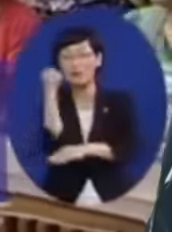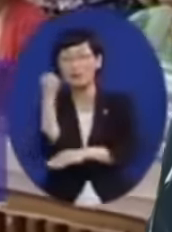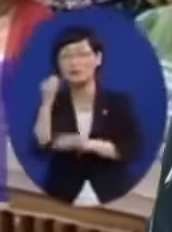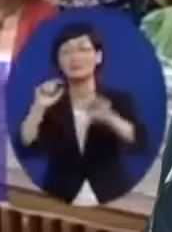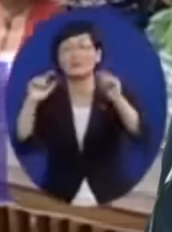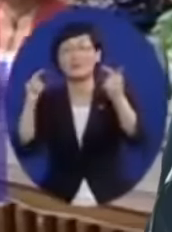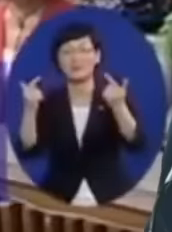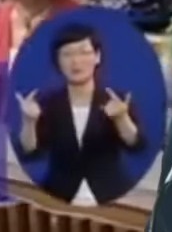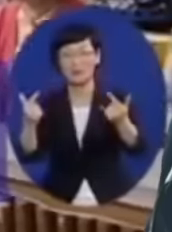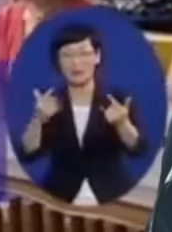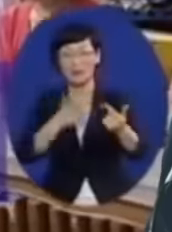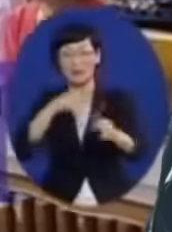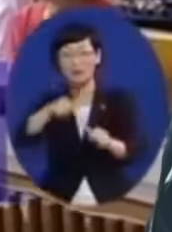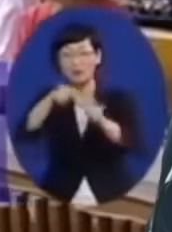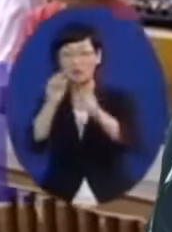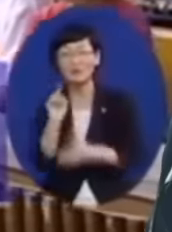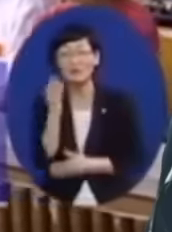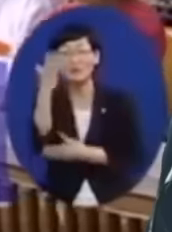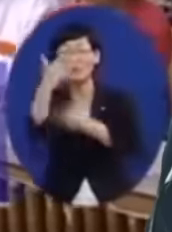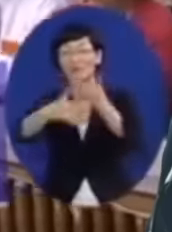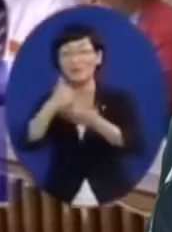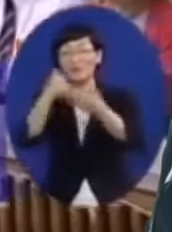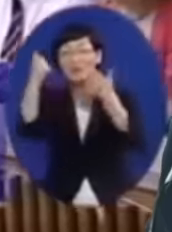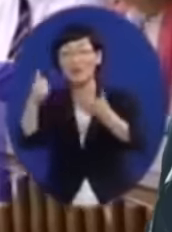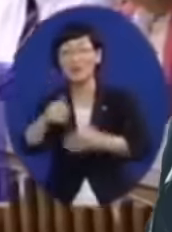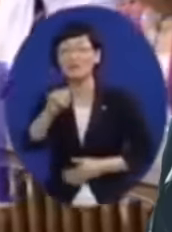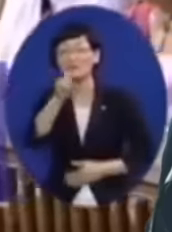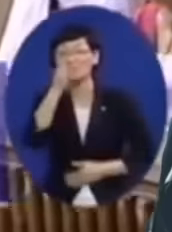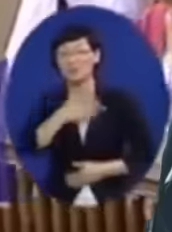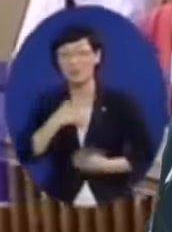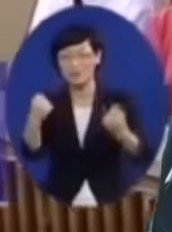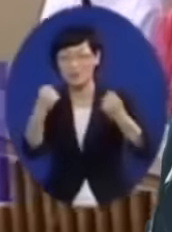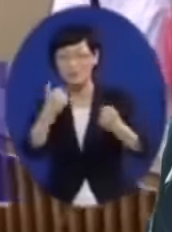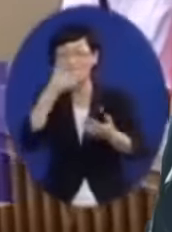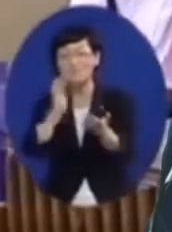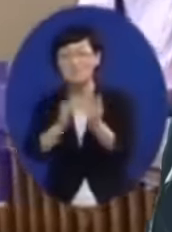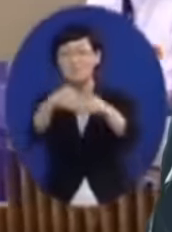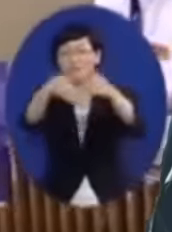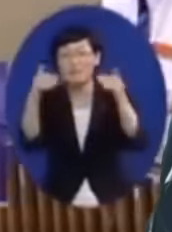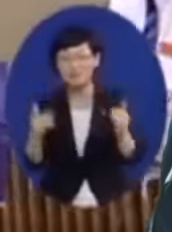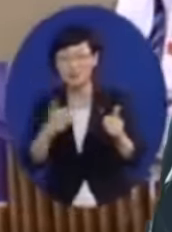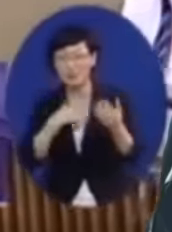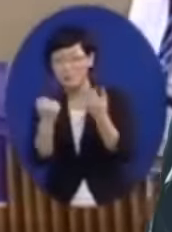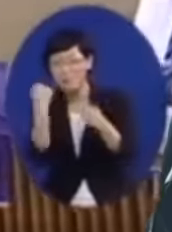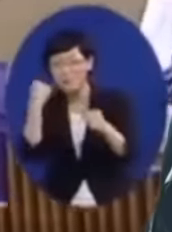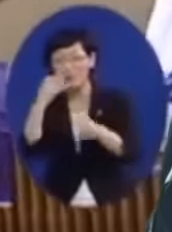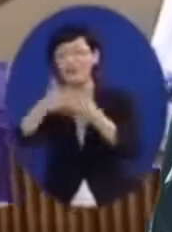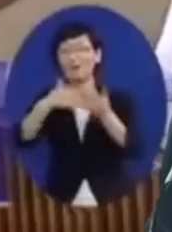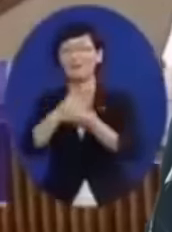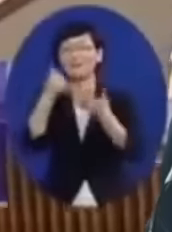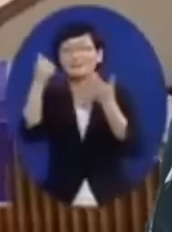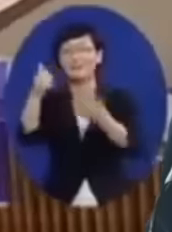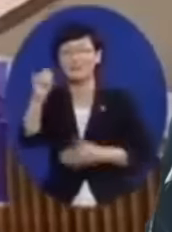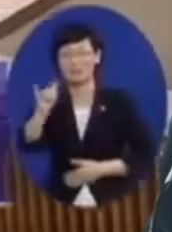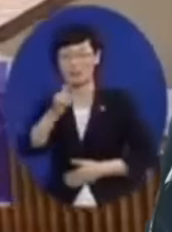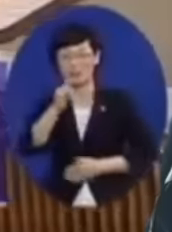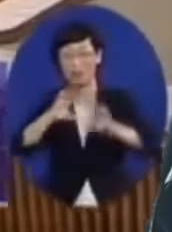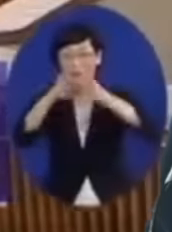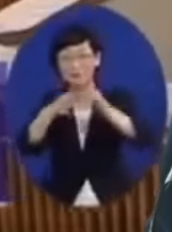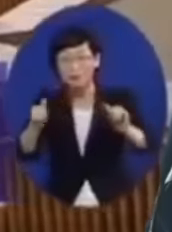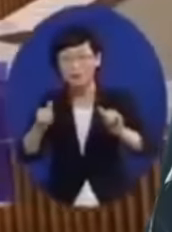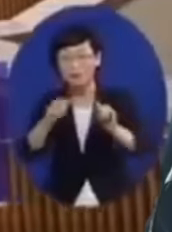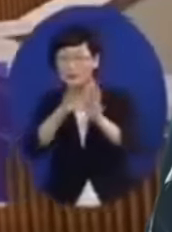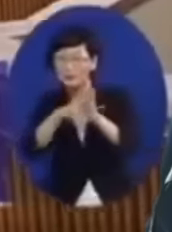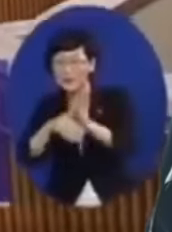아니하리로다. 나의 구원과 영광이 하나님께 있음이여 내 힘의 반석과 피난처도 하나님께 있도다. 백성들아 시시로